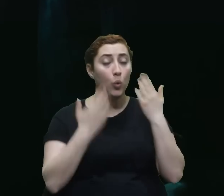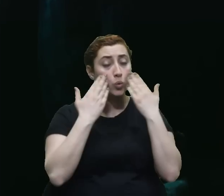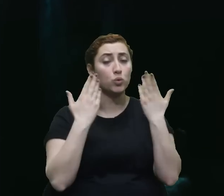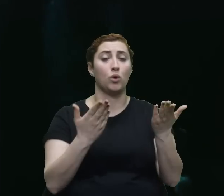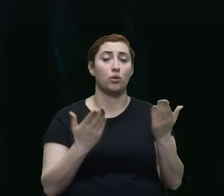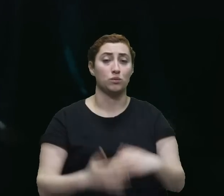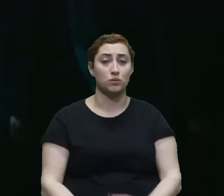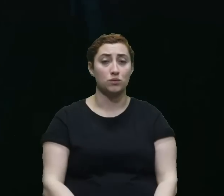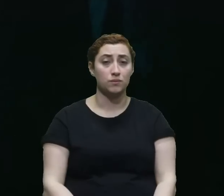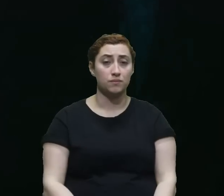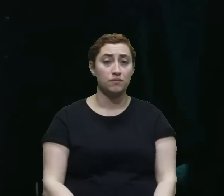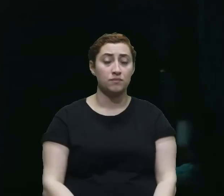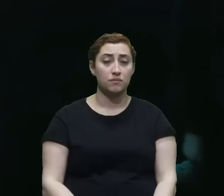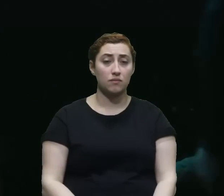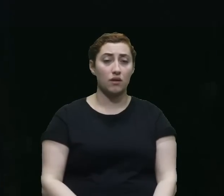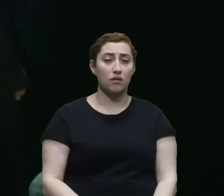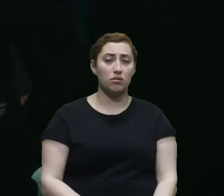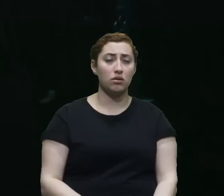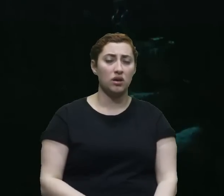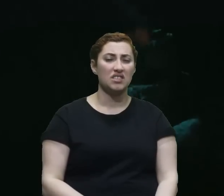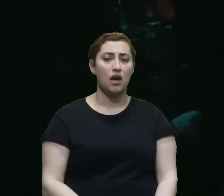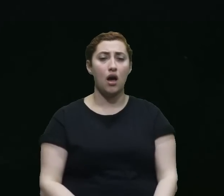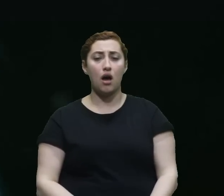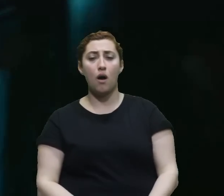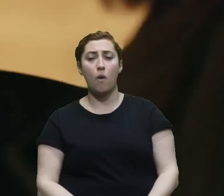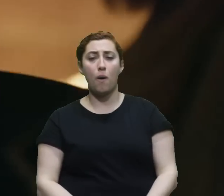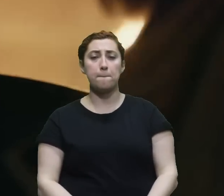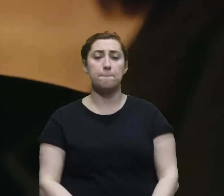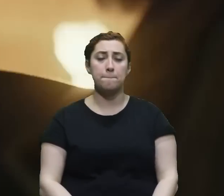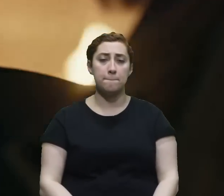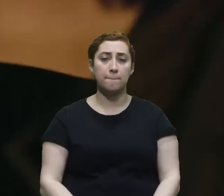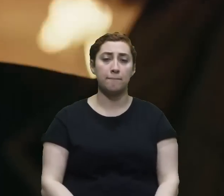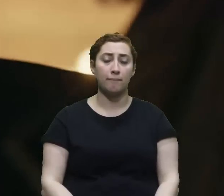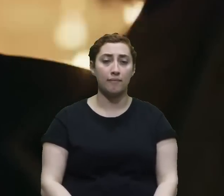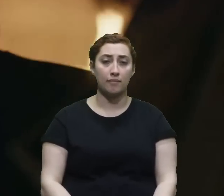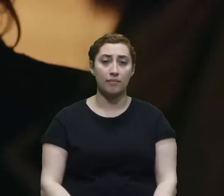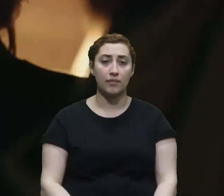ola. Adamlar Mustafa'nın bahçesinden çıkıyor. Toplantı odası.